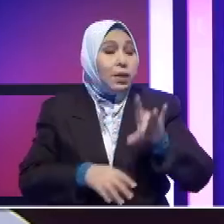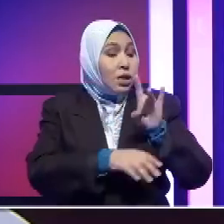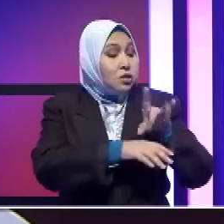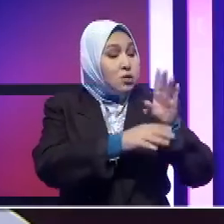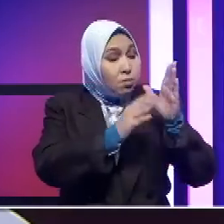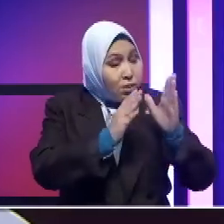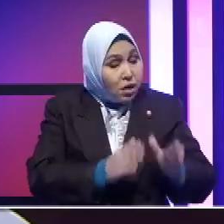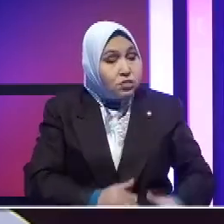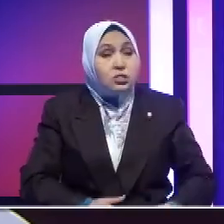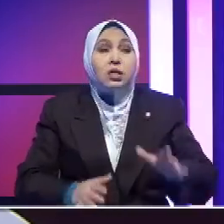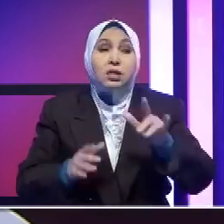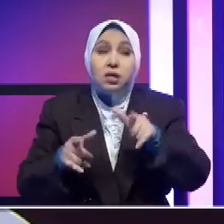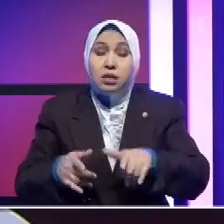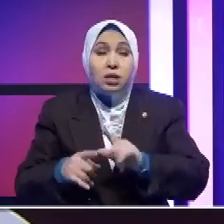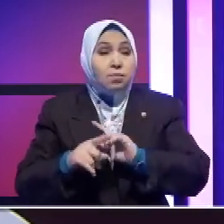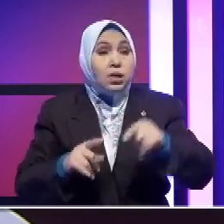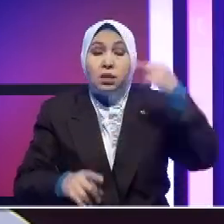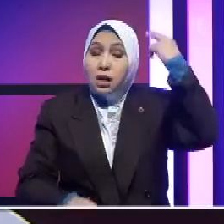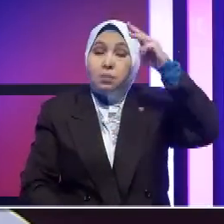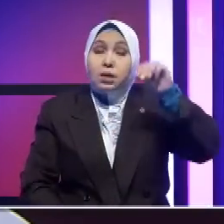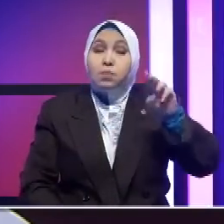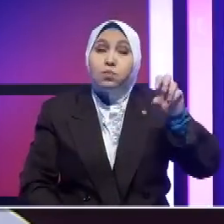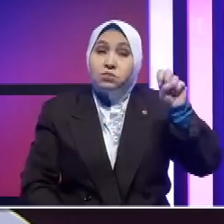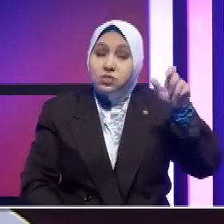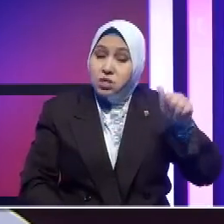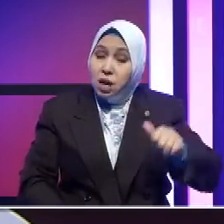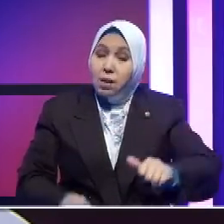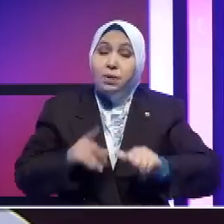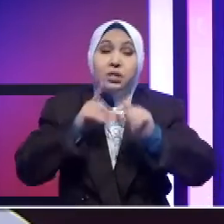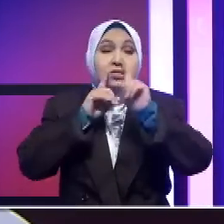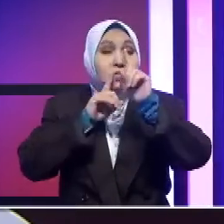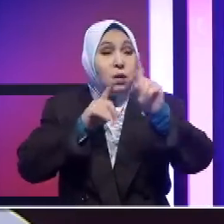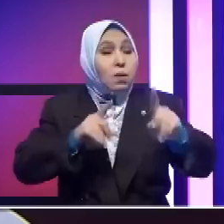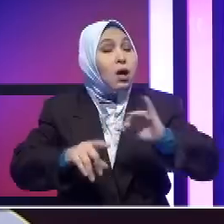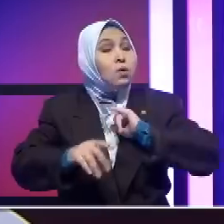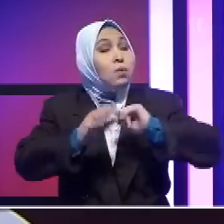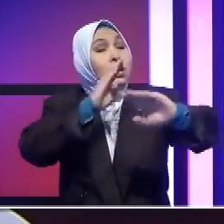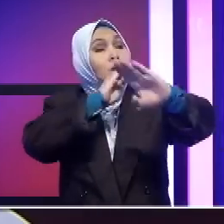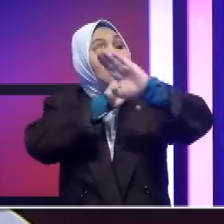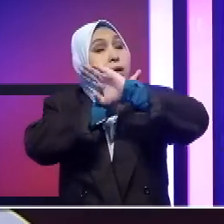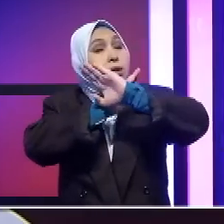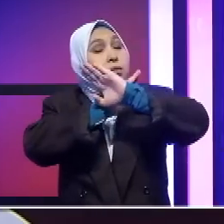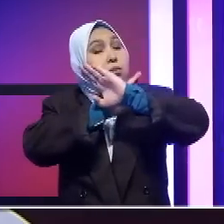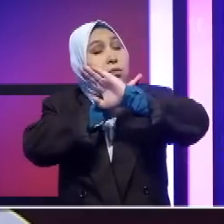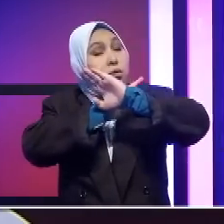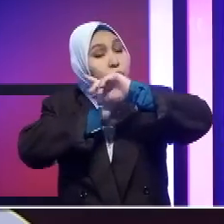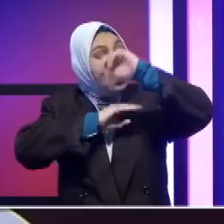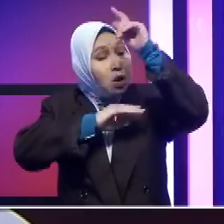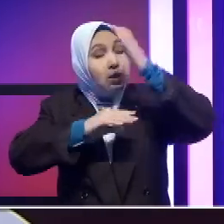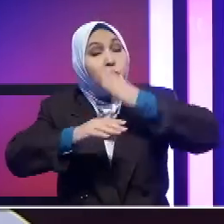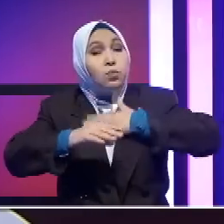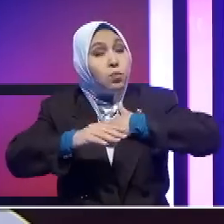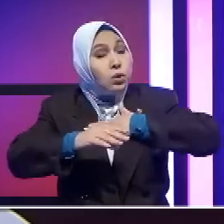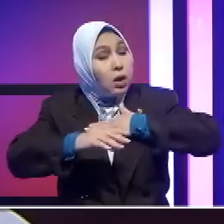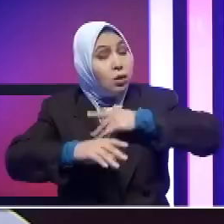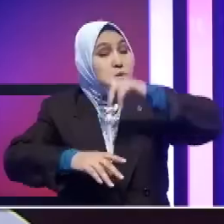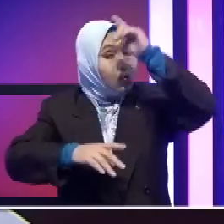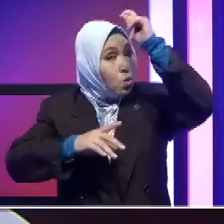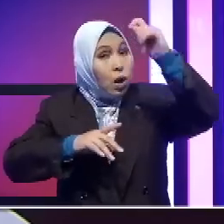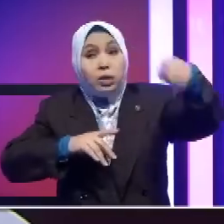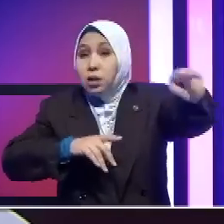penasihat-penasihatnya. Tetapi Nabi Musa membalas, dia kata aku berlindung daripada Tuhanku dan Tuhanmu. Nabi Musa balas balik